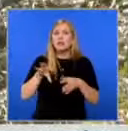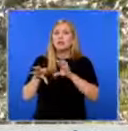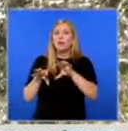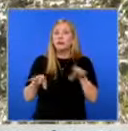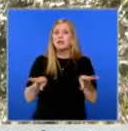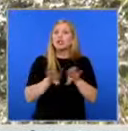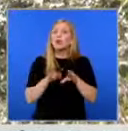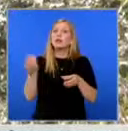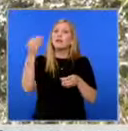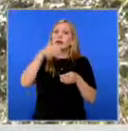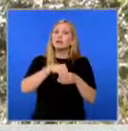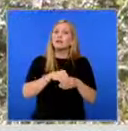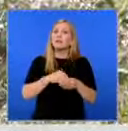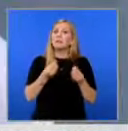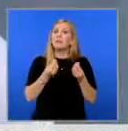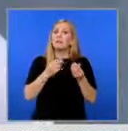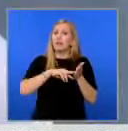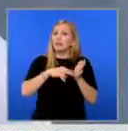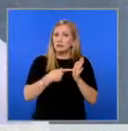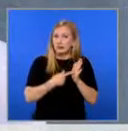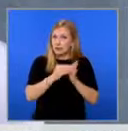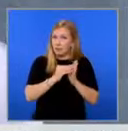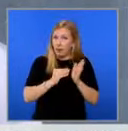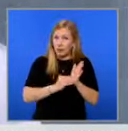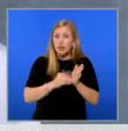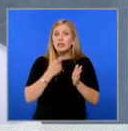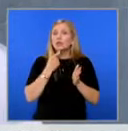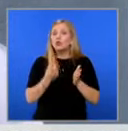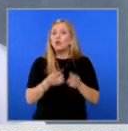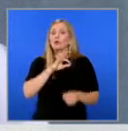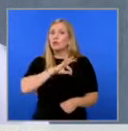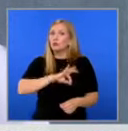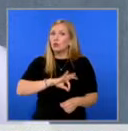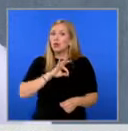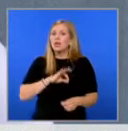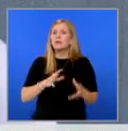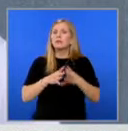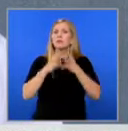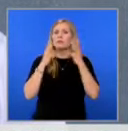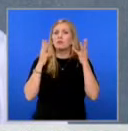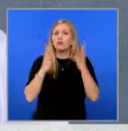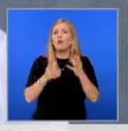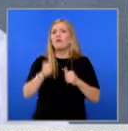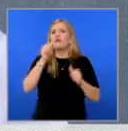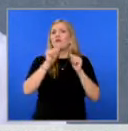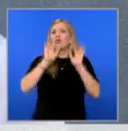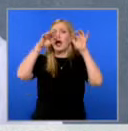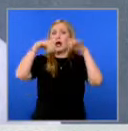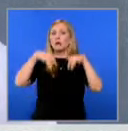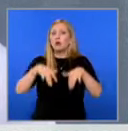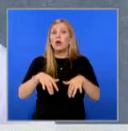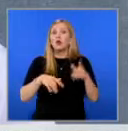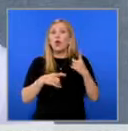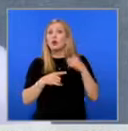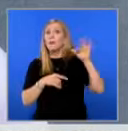в тези план сметки защото а в резултат на изключителната вода която слезе от планината